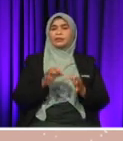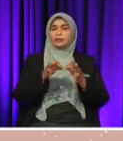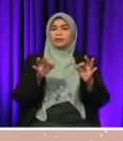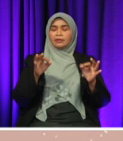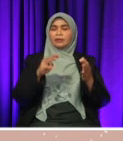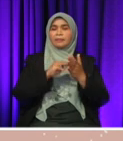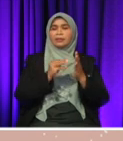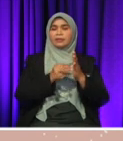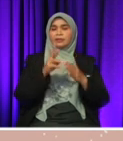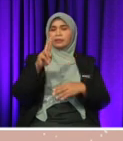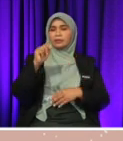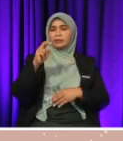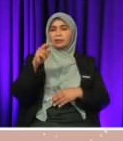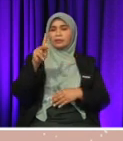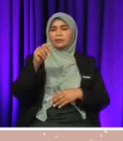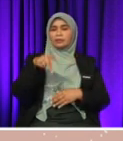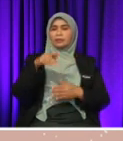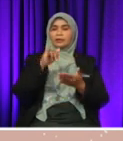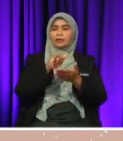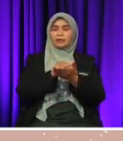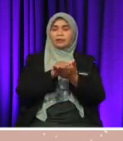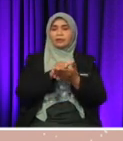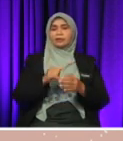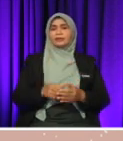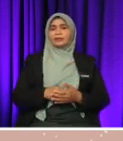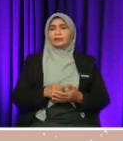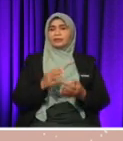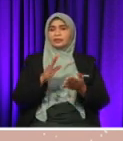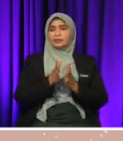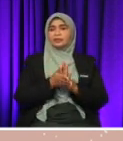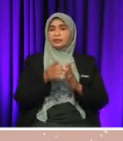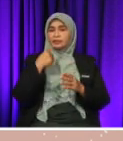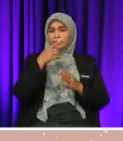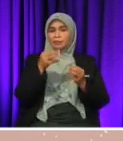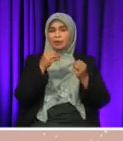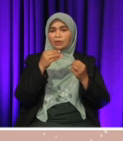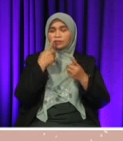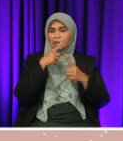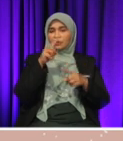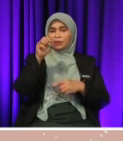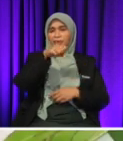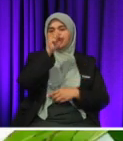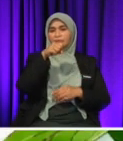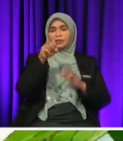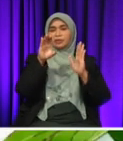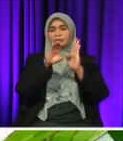rangkap tiga murid-muri untuk menjawab soal dan contoh ini dipersilakan